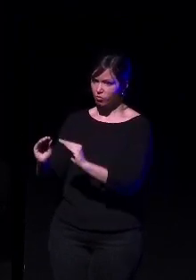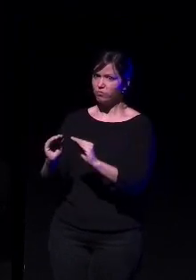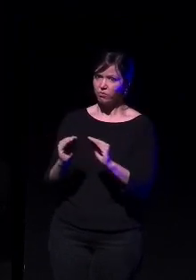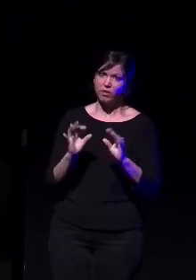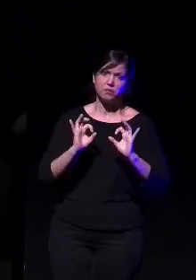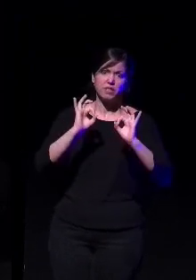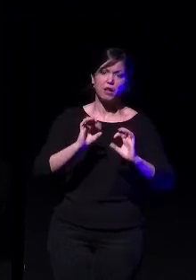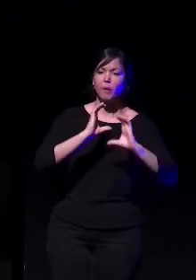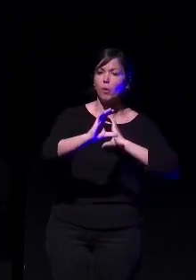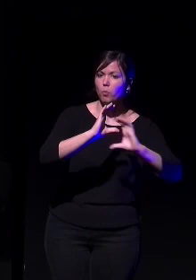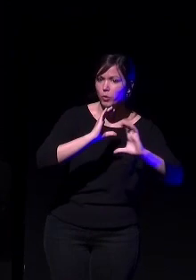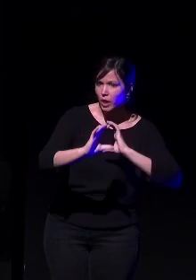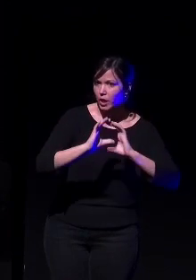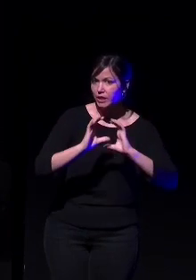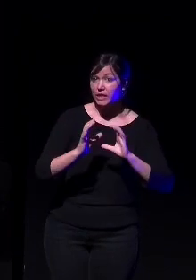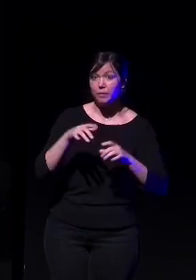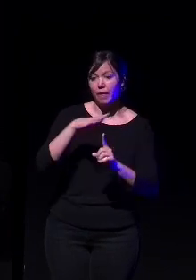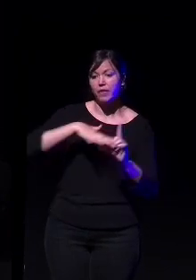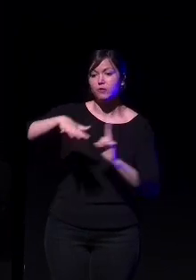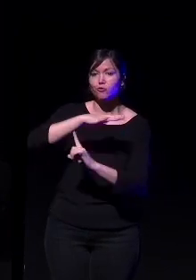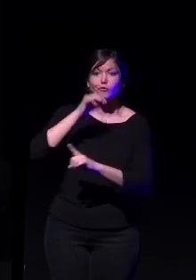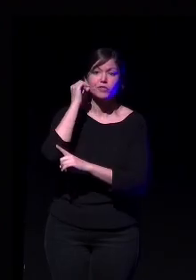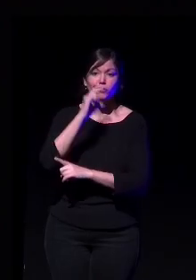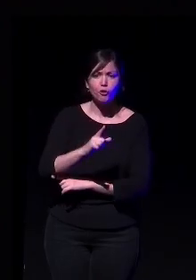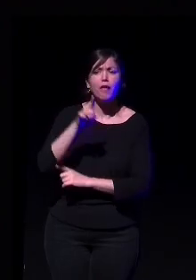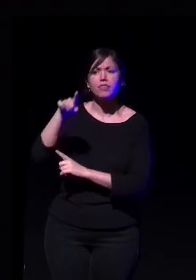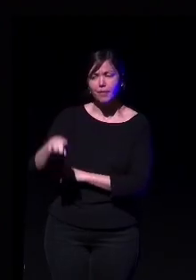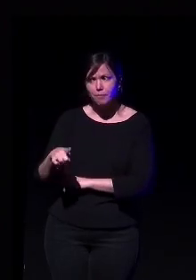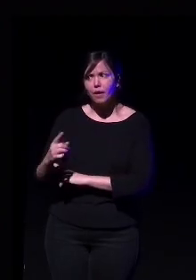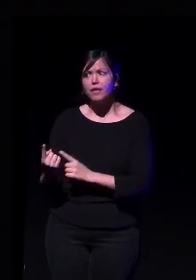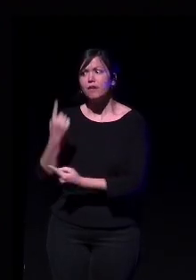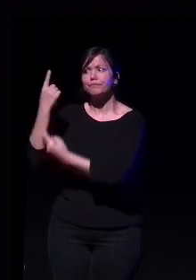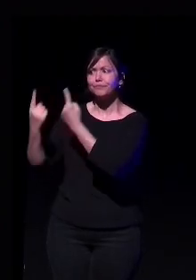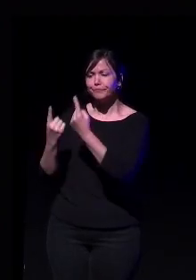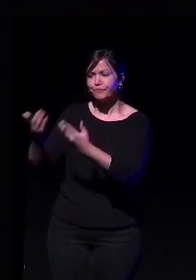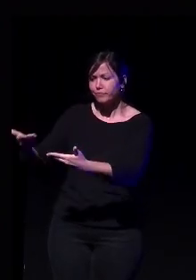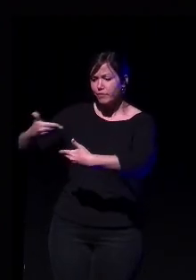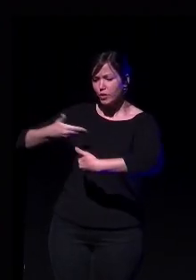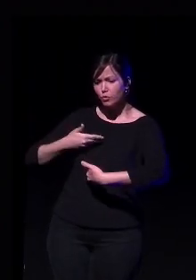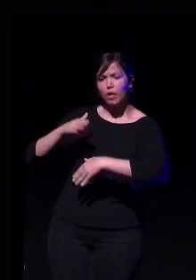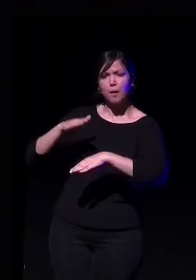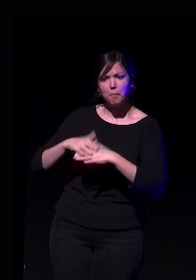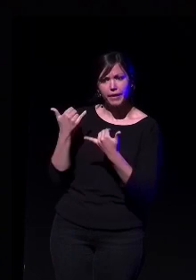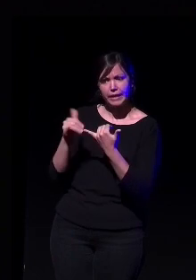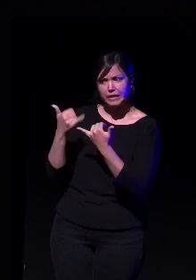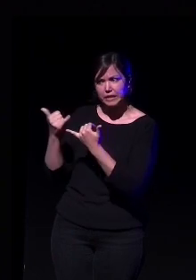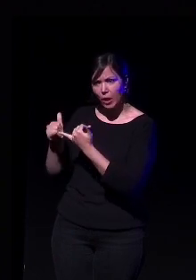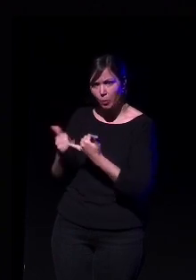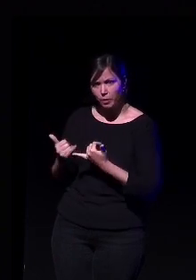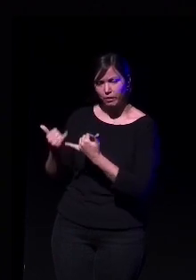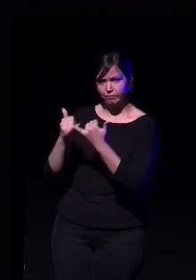comunicativa, de la destinació de Girona, també a aquells que ens han ajudat i han ajudat a restaurar molts